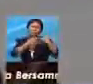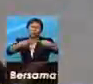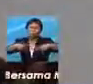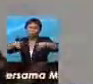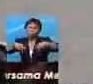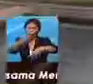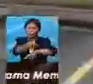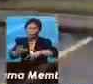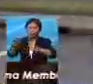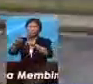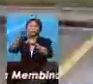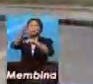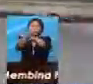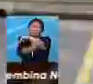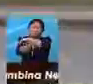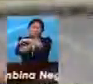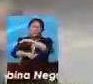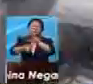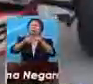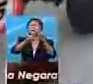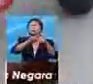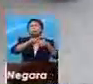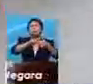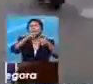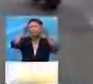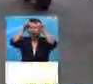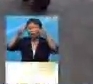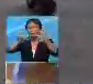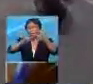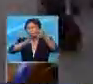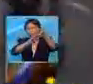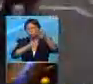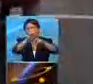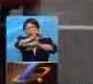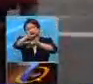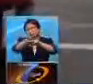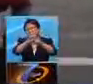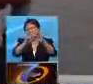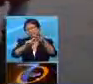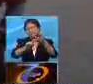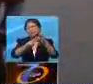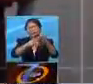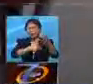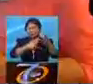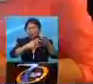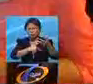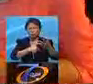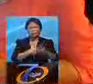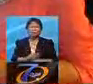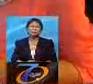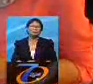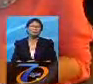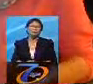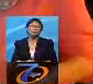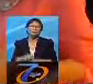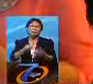memasarkan produk ini ke 5 buah negara antaranya Arab Saudi, Brunei, Singapura dan Indonesia. Pemain suka